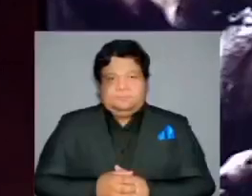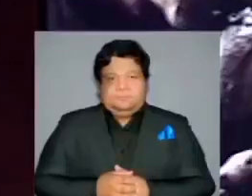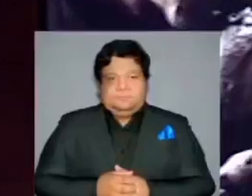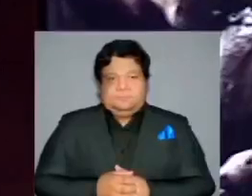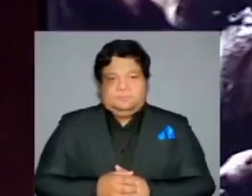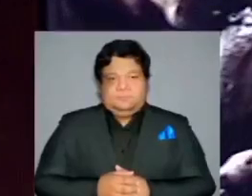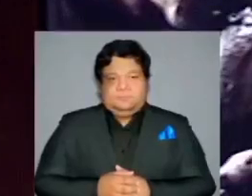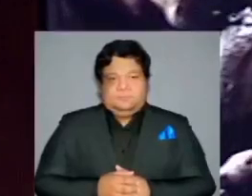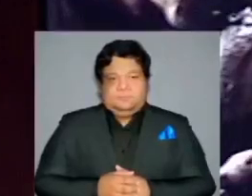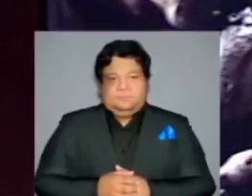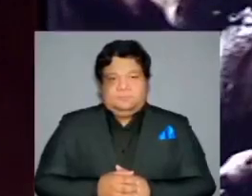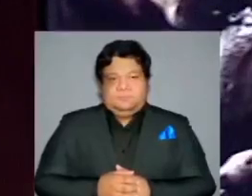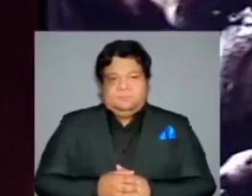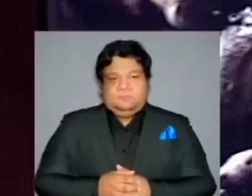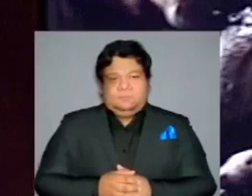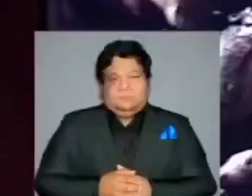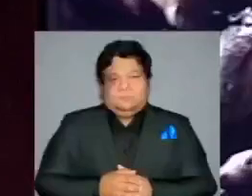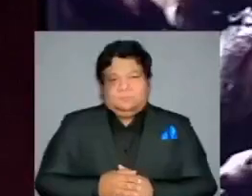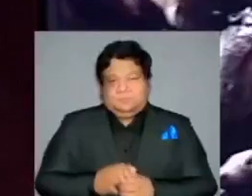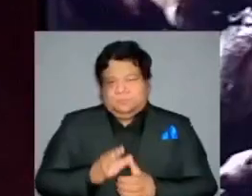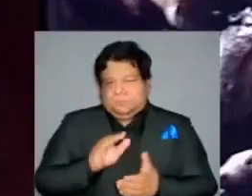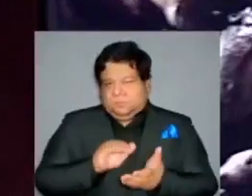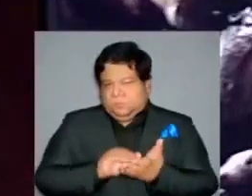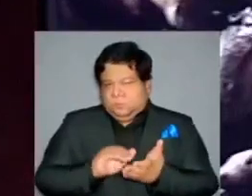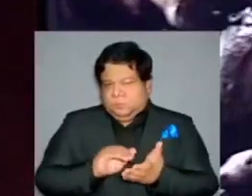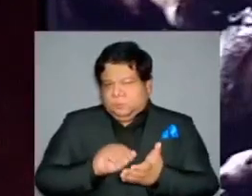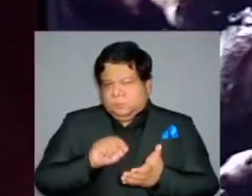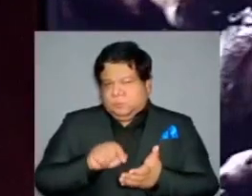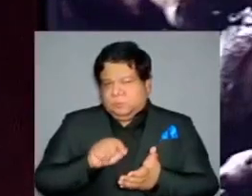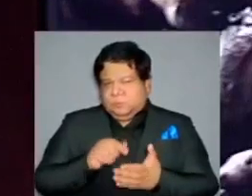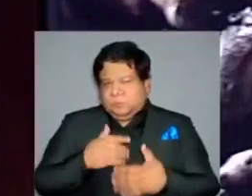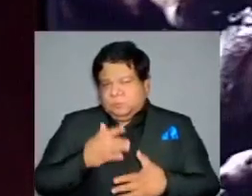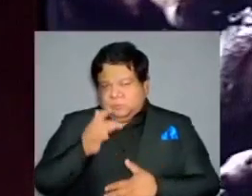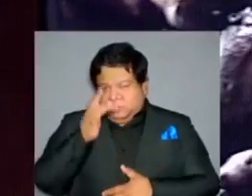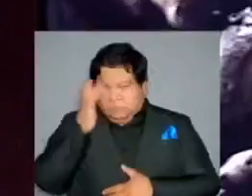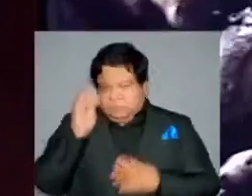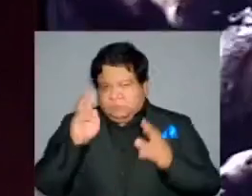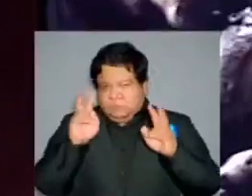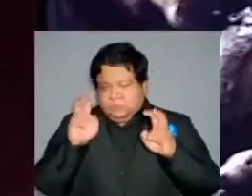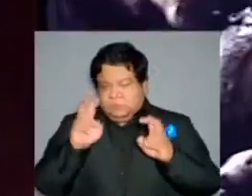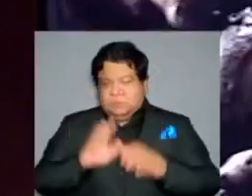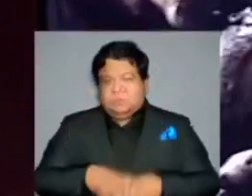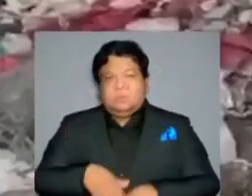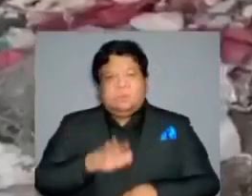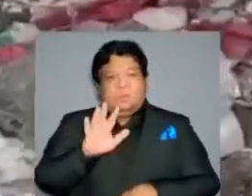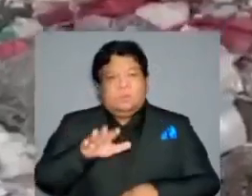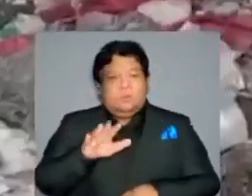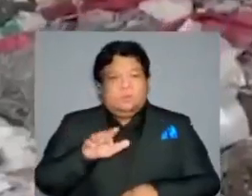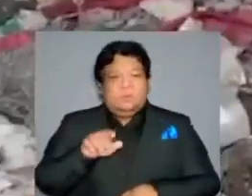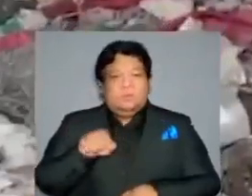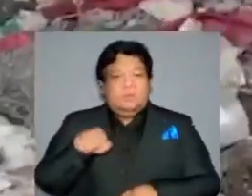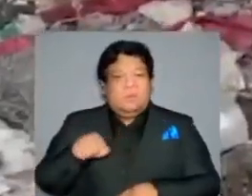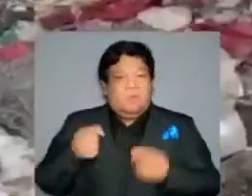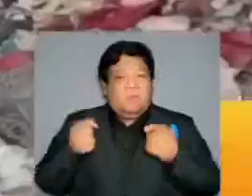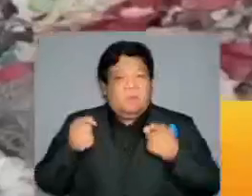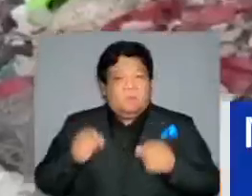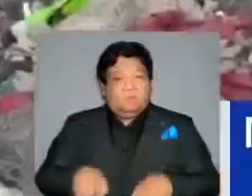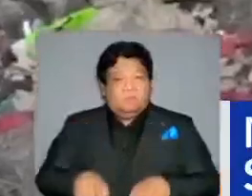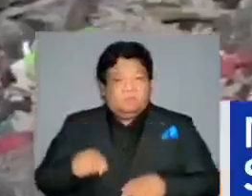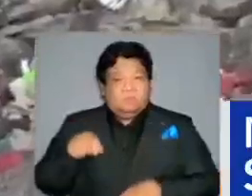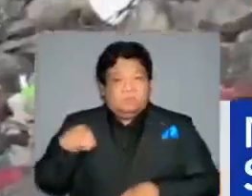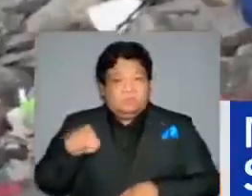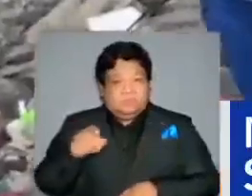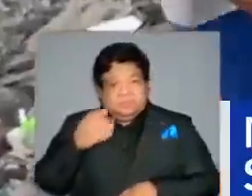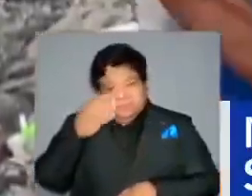Pasintabi po, mahigit 30 pamilya nilikas dahil sa masangsang na amoy na dulot ng fish kill sa Cavite City. Mahigit